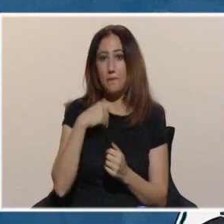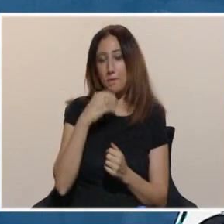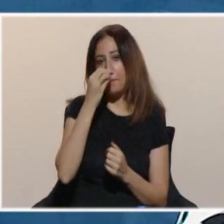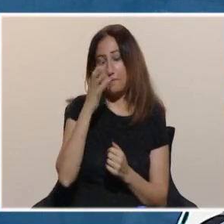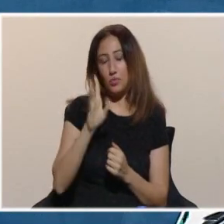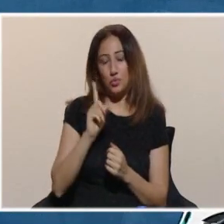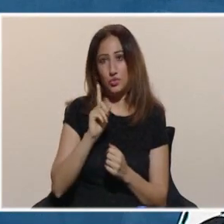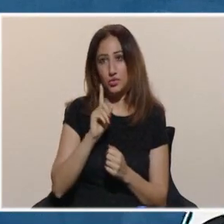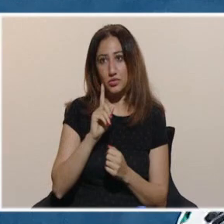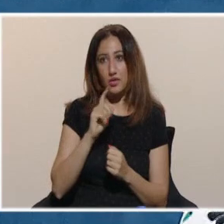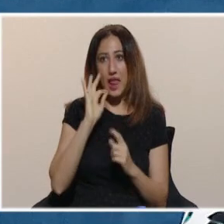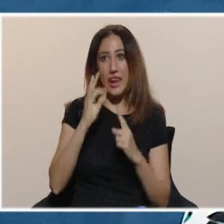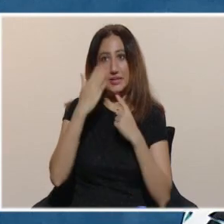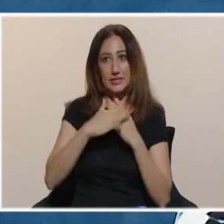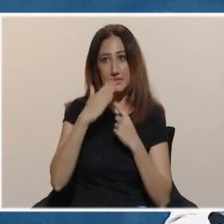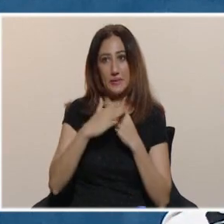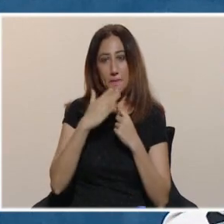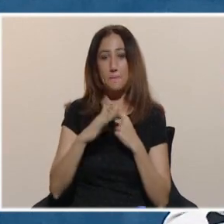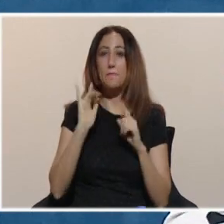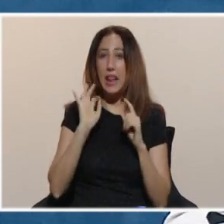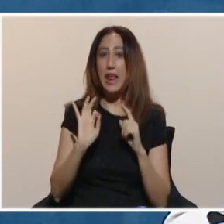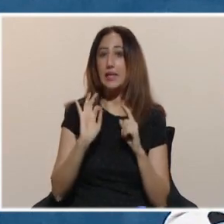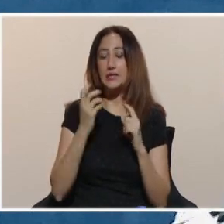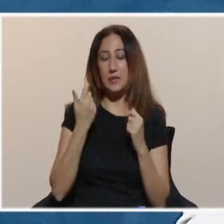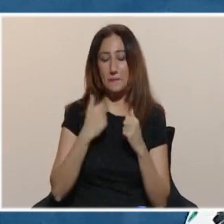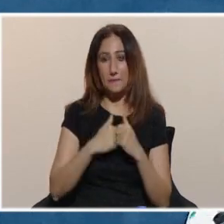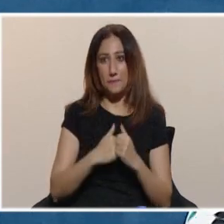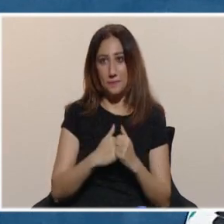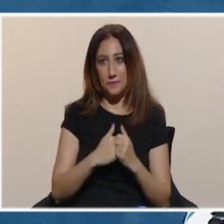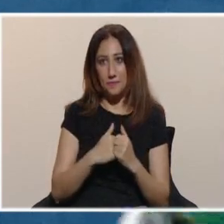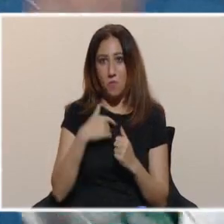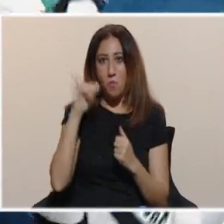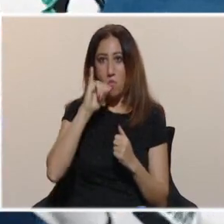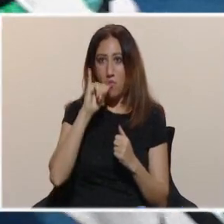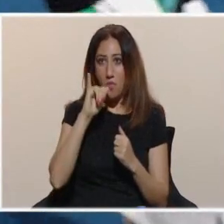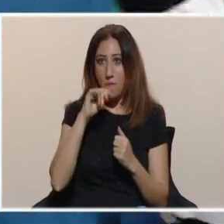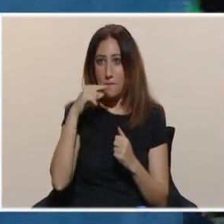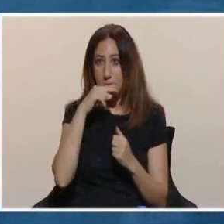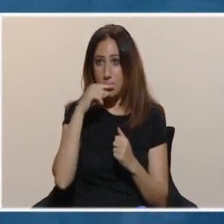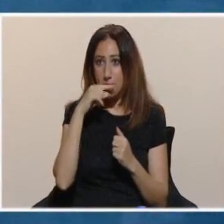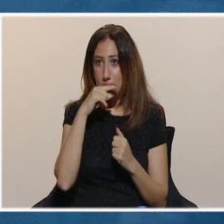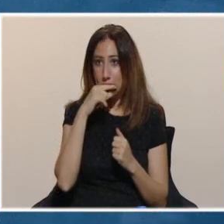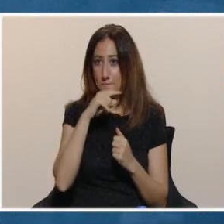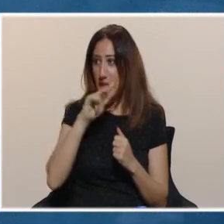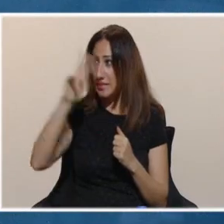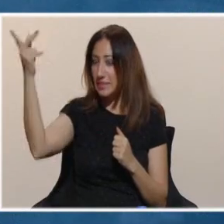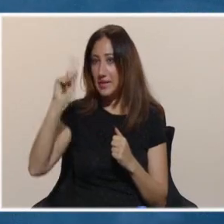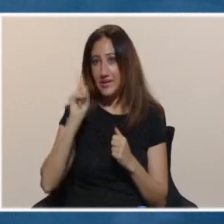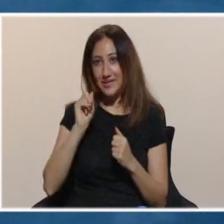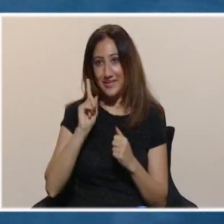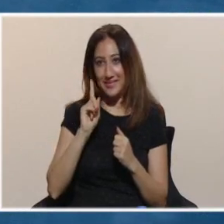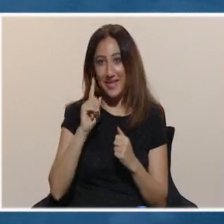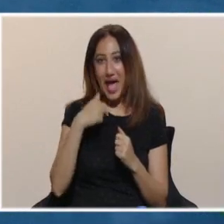يكون صادق وحنين ورومانسي ومالي عينه، يعني لو ملكة جمال العالم كده فاتت من قدامه يبص